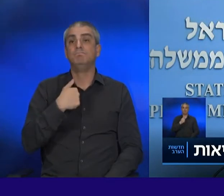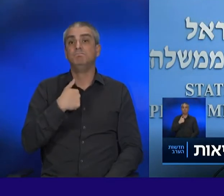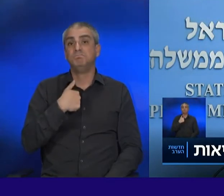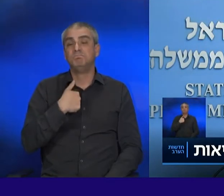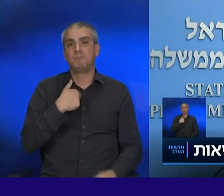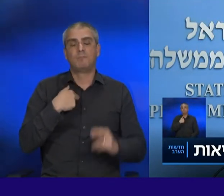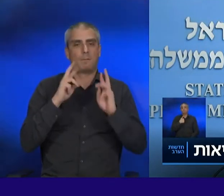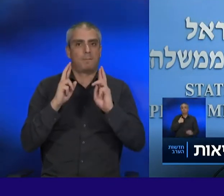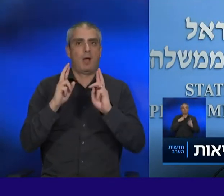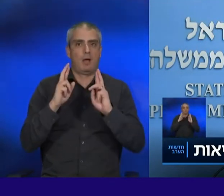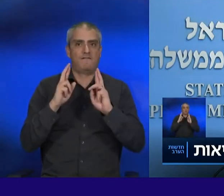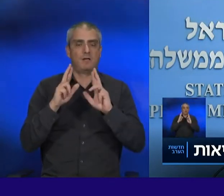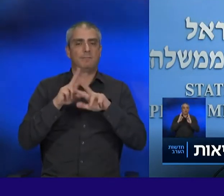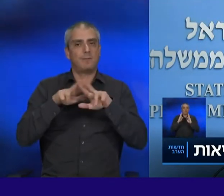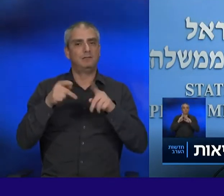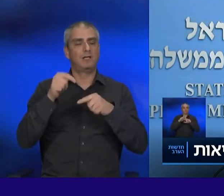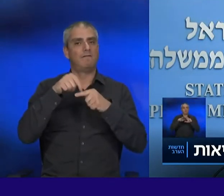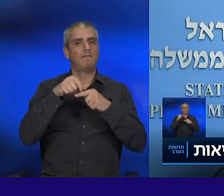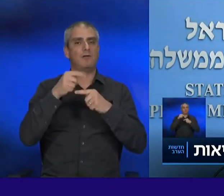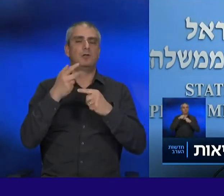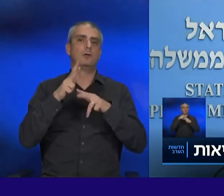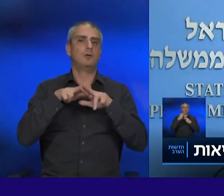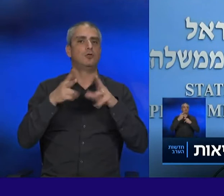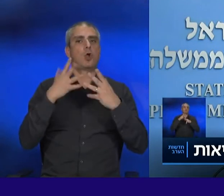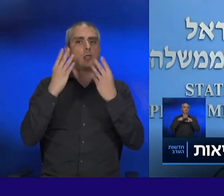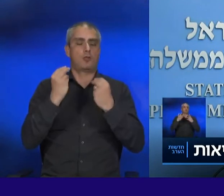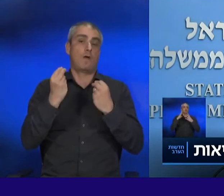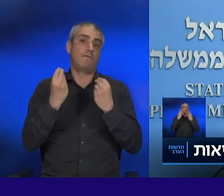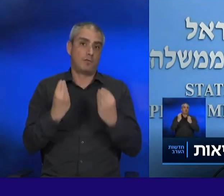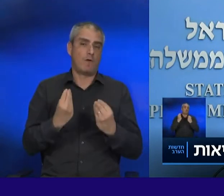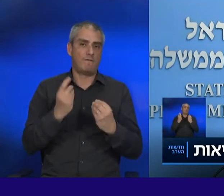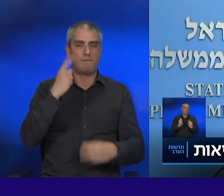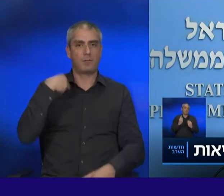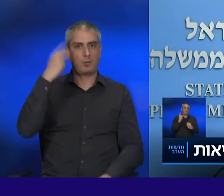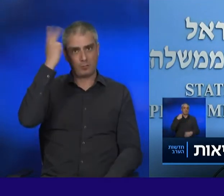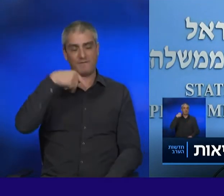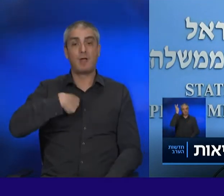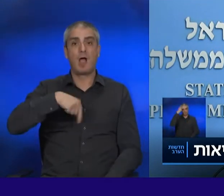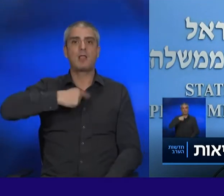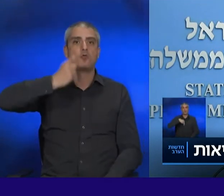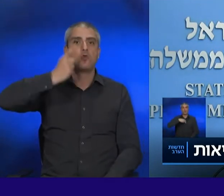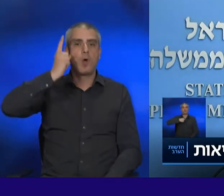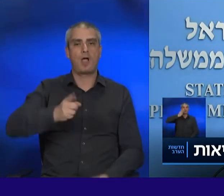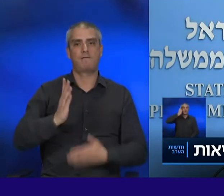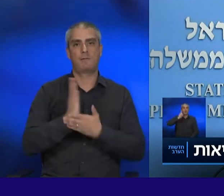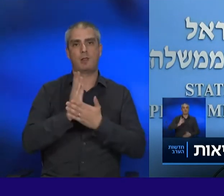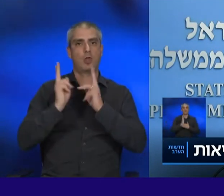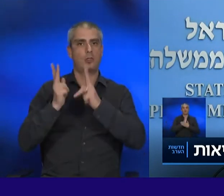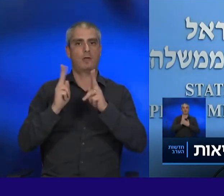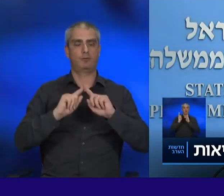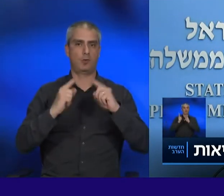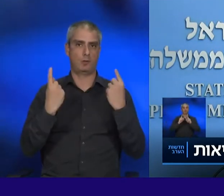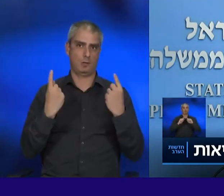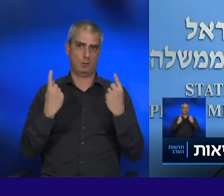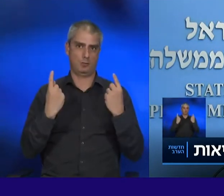שהמציאות תהיה אופטימית וטובה, אבל אנחנו גם מבינים שאנחנו חייבים להאריך לתרחישים אחרים.